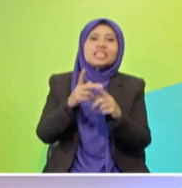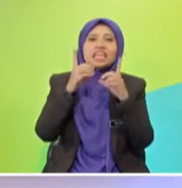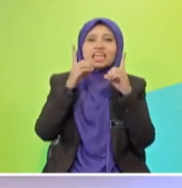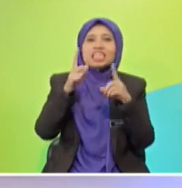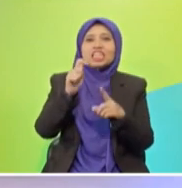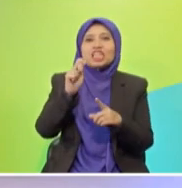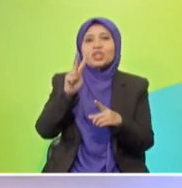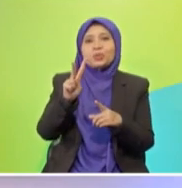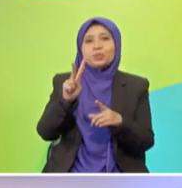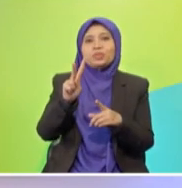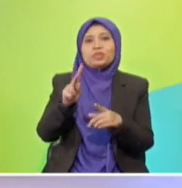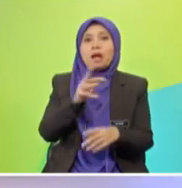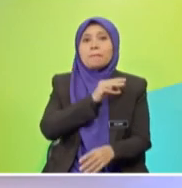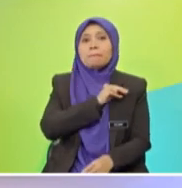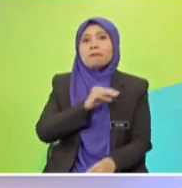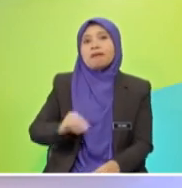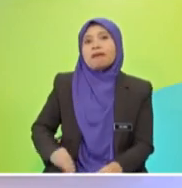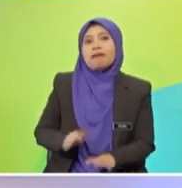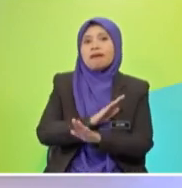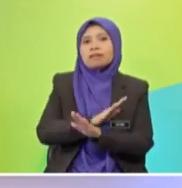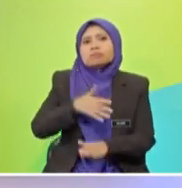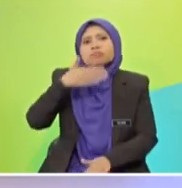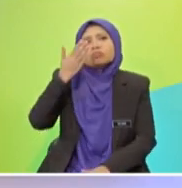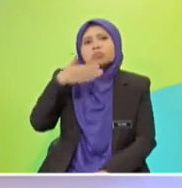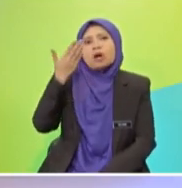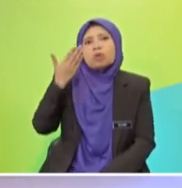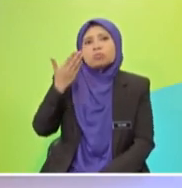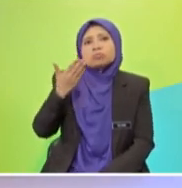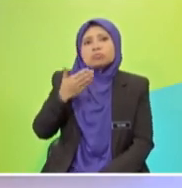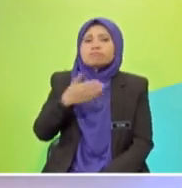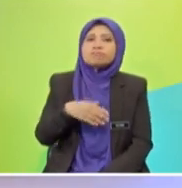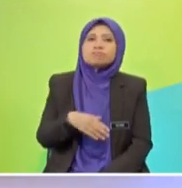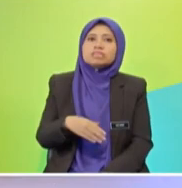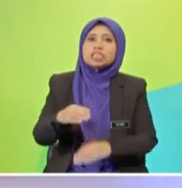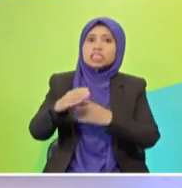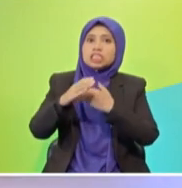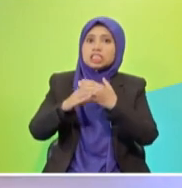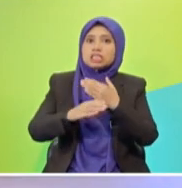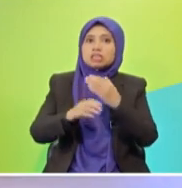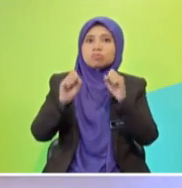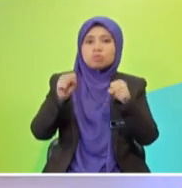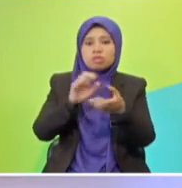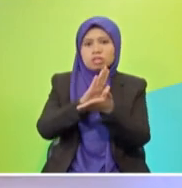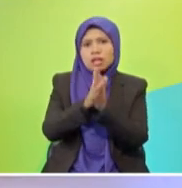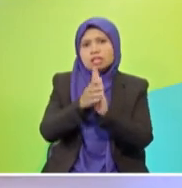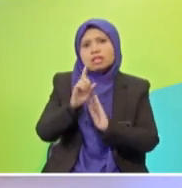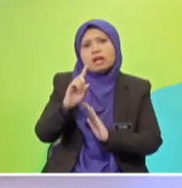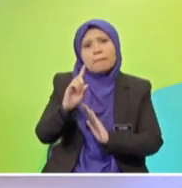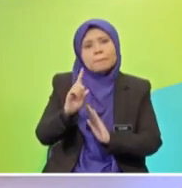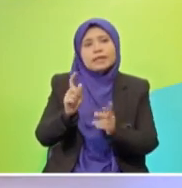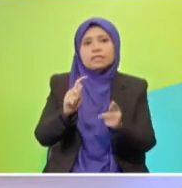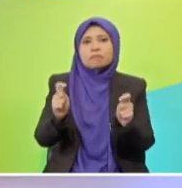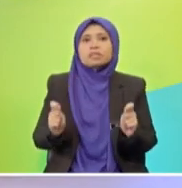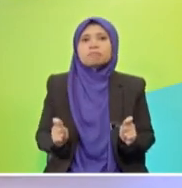hari ini belajar mengenai Malang tidak berbau Awas kecemasan kecemasan boleh berlaku di mana-mana jadi murid kita